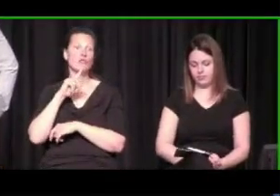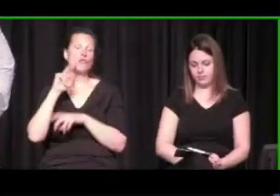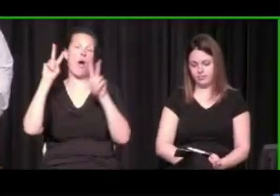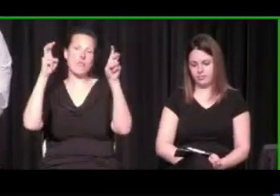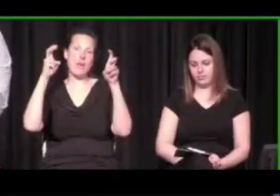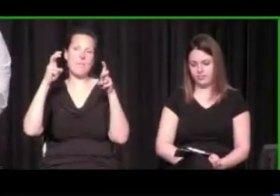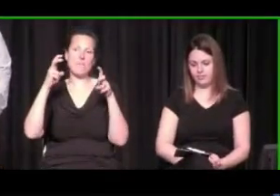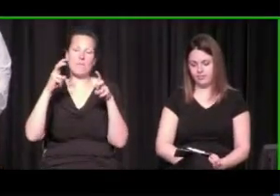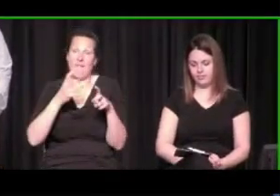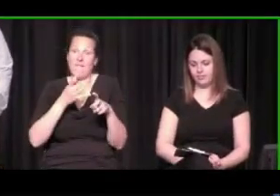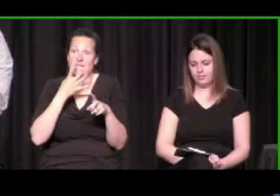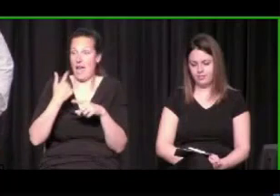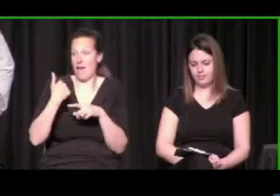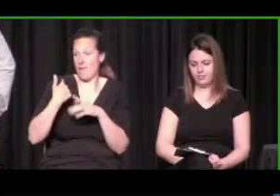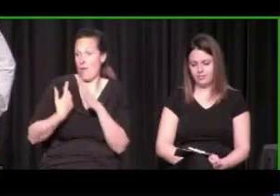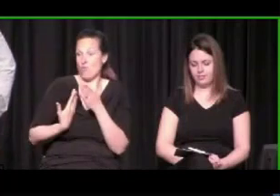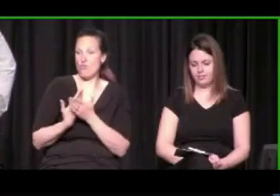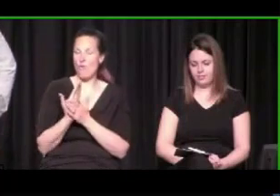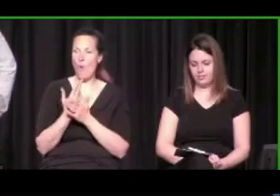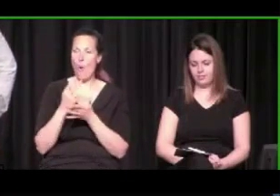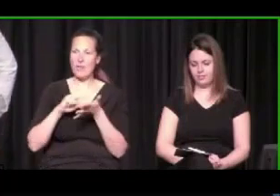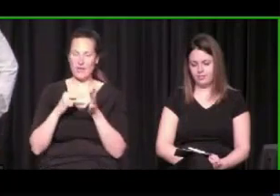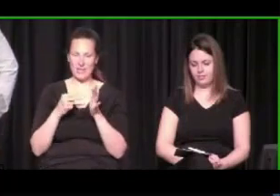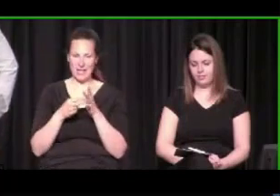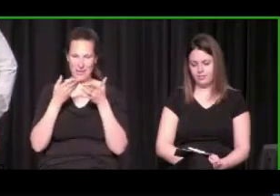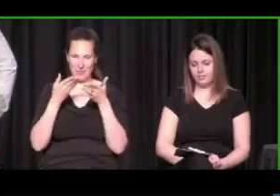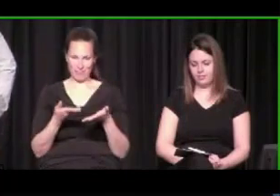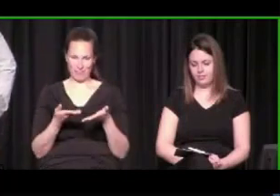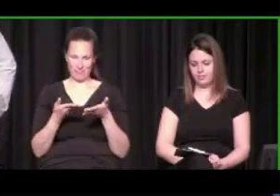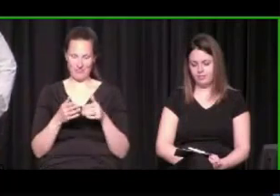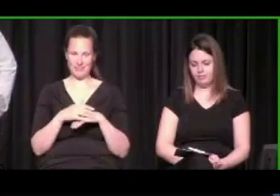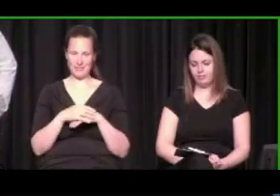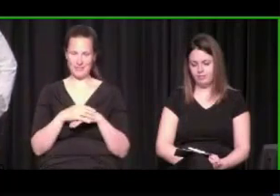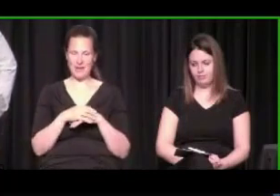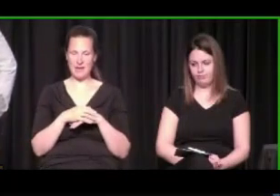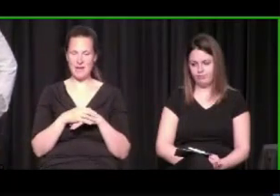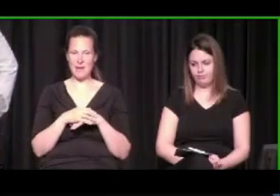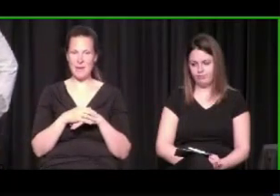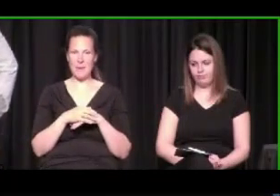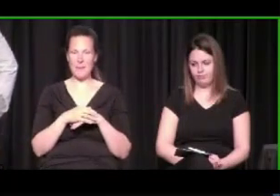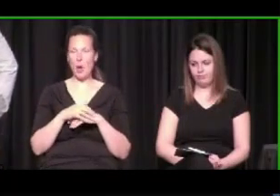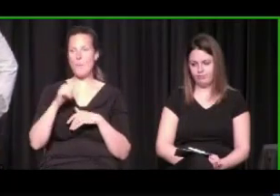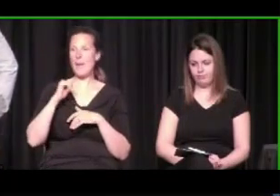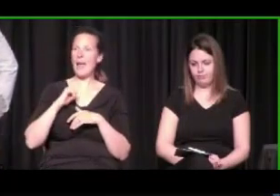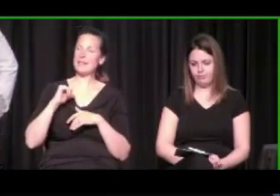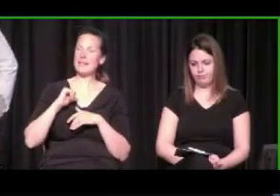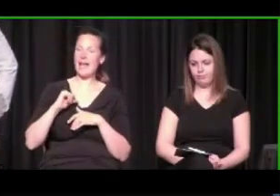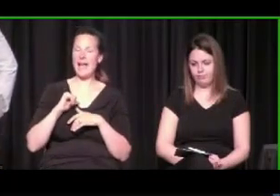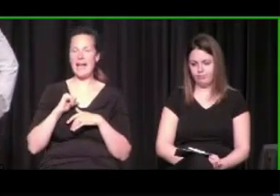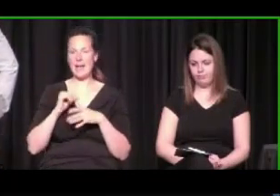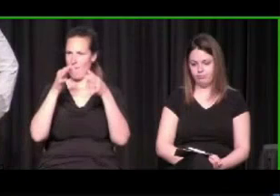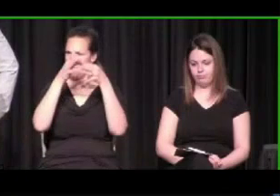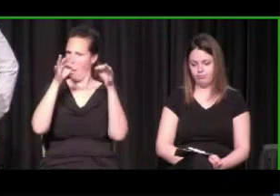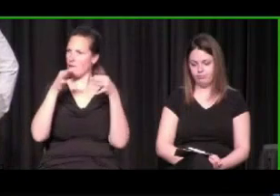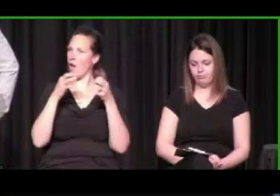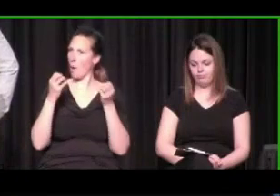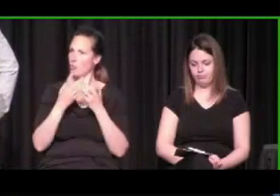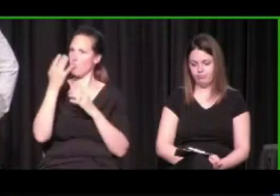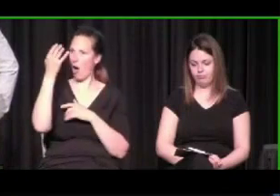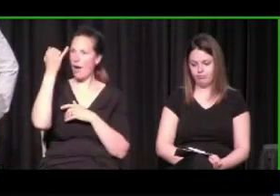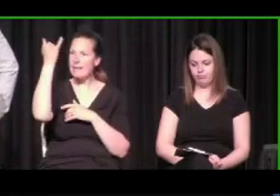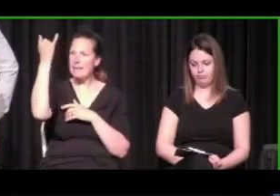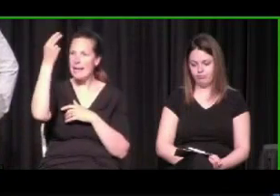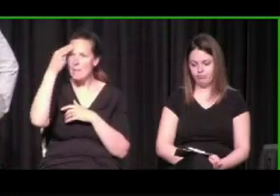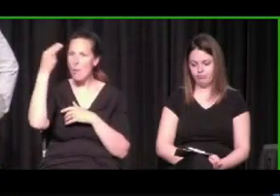nouvelle, on peut en fait, en quelque sorte, formuler un certain nombre d'hypothèses. On sait déjà que les personnes qui